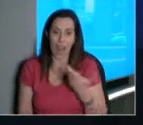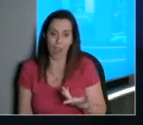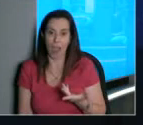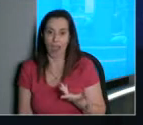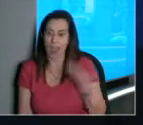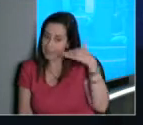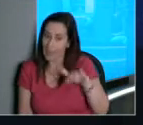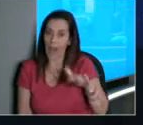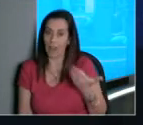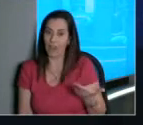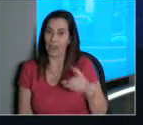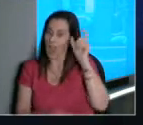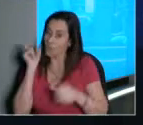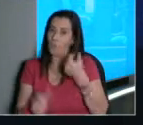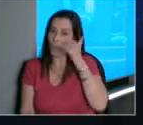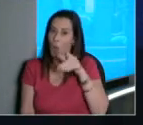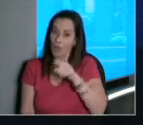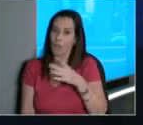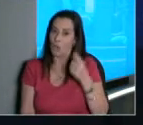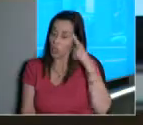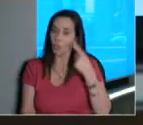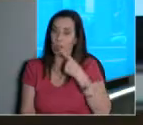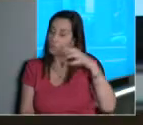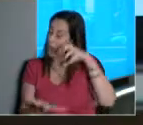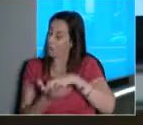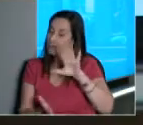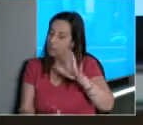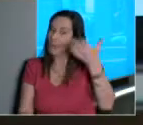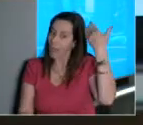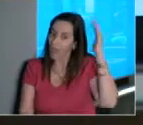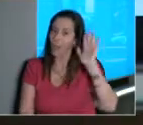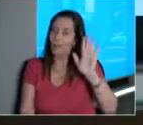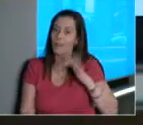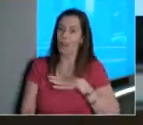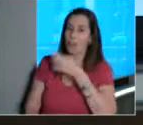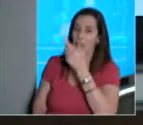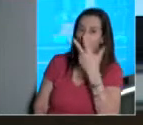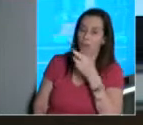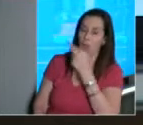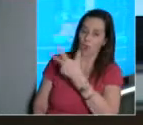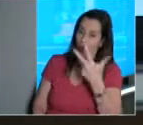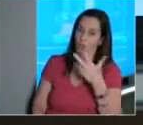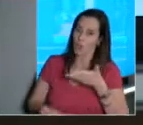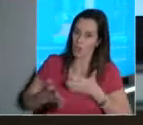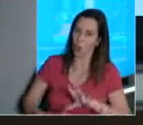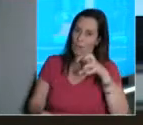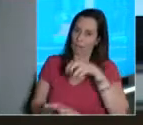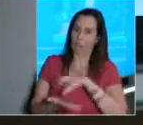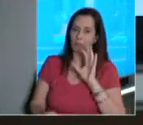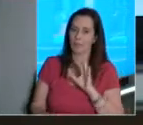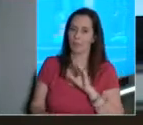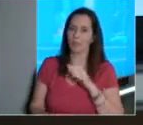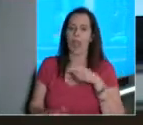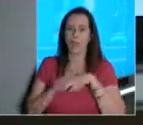הכנסת גולן. מה זאת אומרת ילדה? אנשים מבוגרים אולי ממך יודעים להגיד שהתחנה המרכזית בנות... אני בת 33, יניר, נולדתי בתחנה